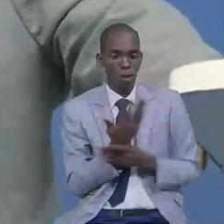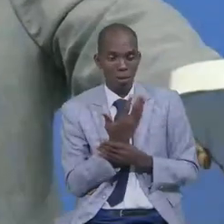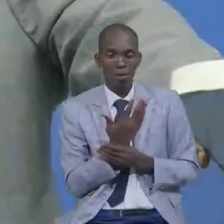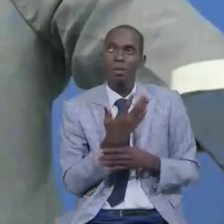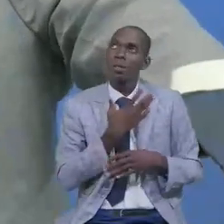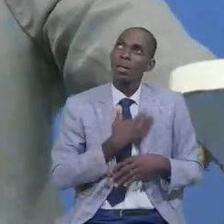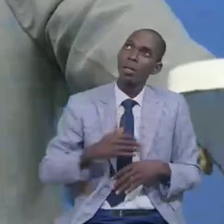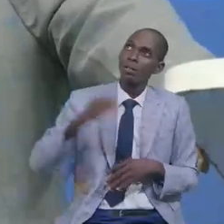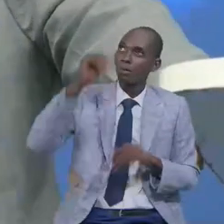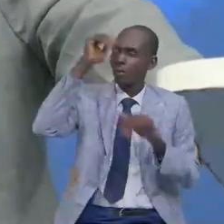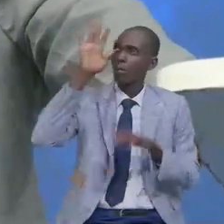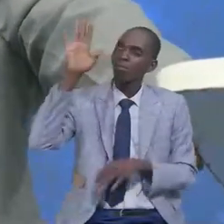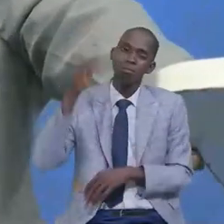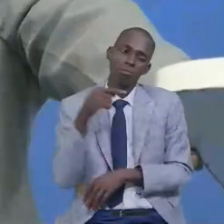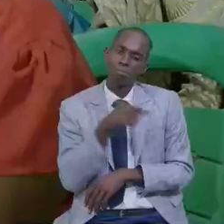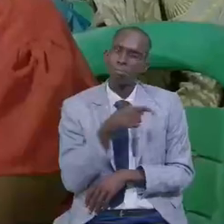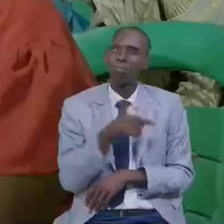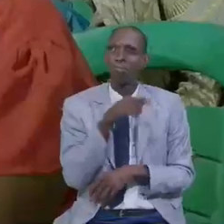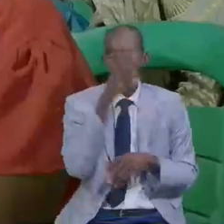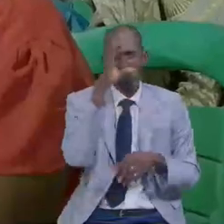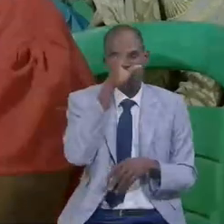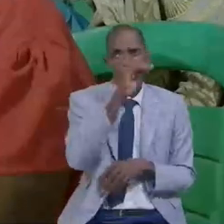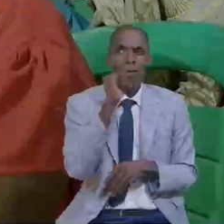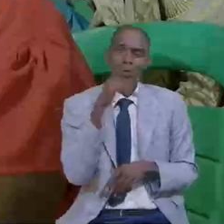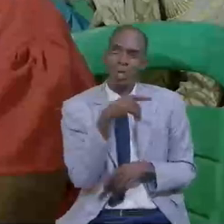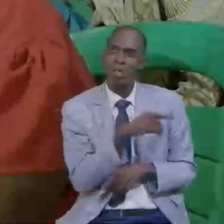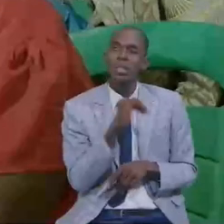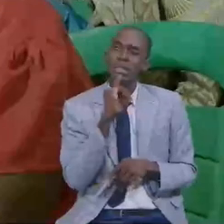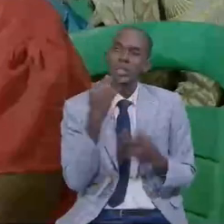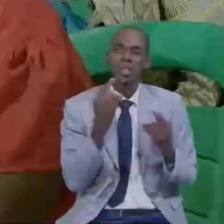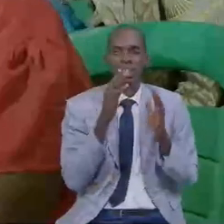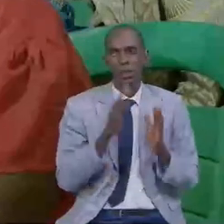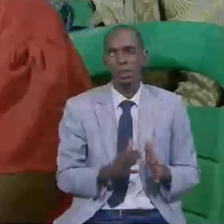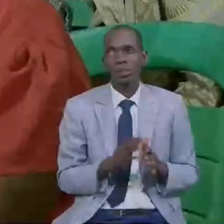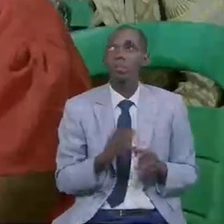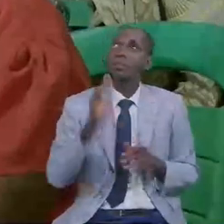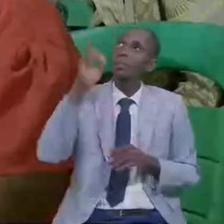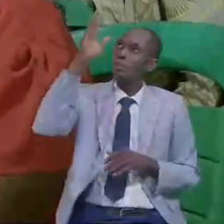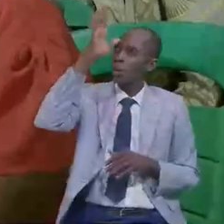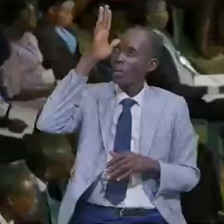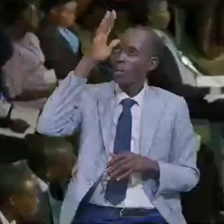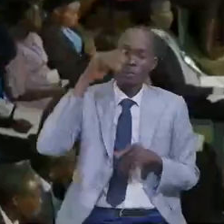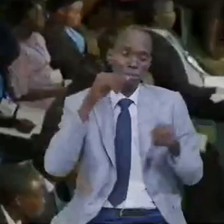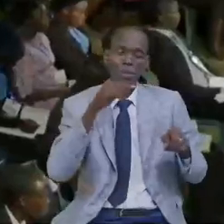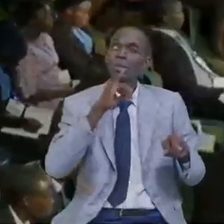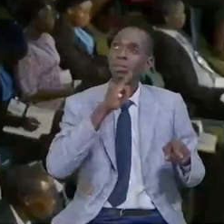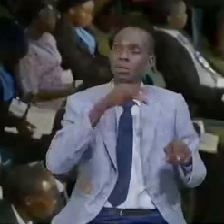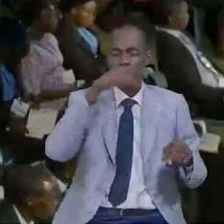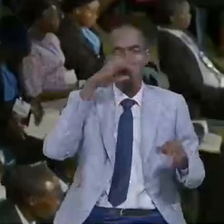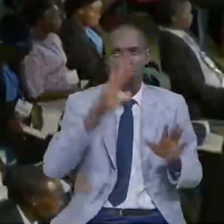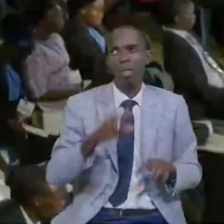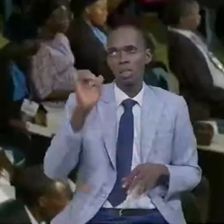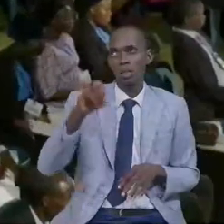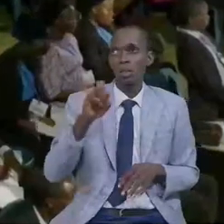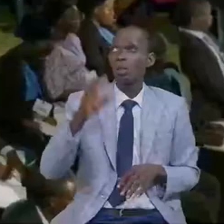cet homme est un pécheur, cette femme est une pécheresse, Père, cet homme, cette femme, un criminel, Père, cet